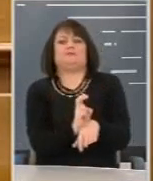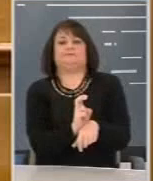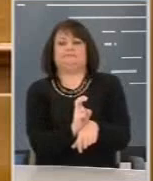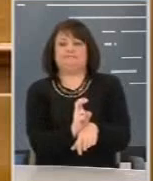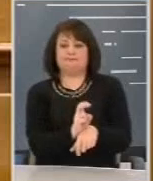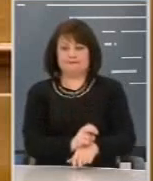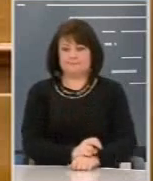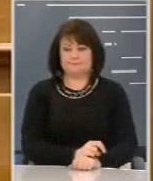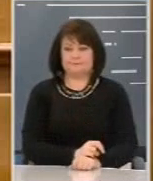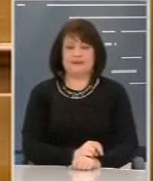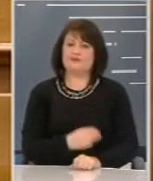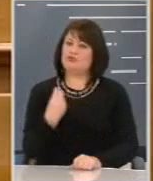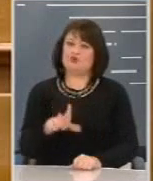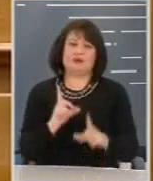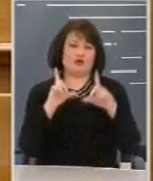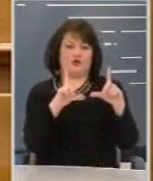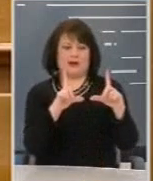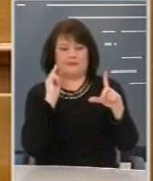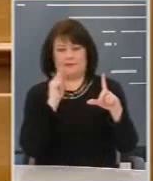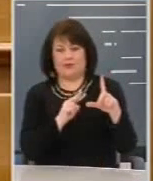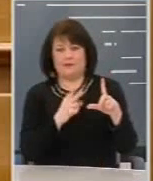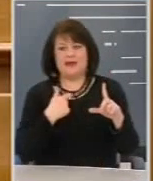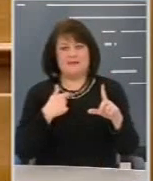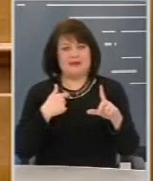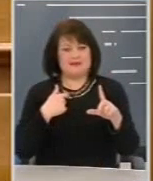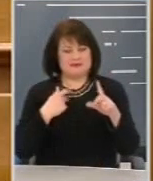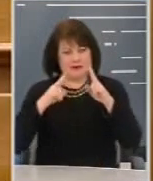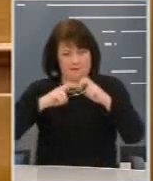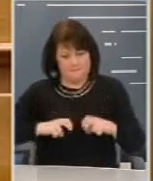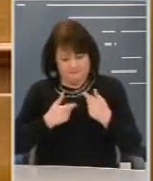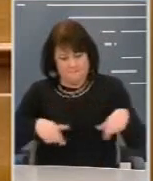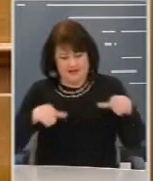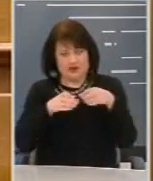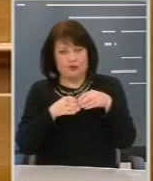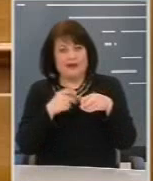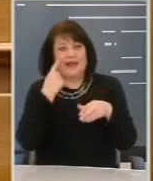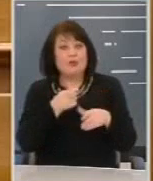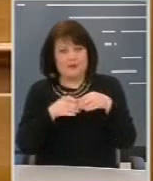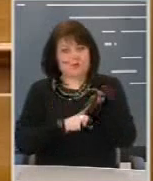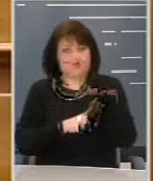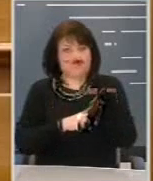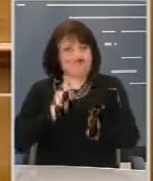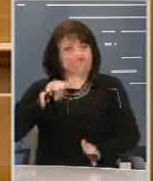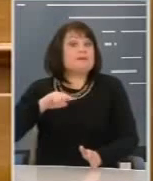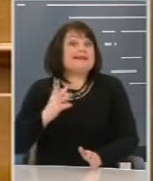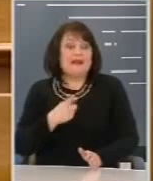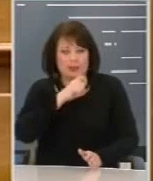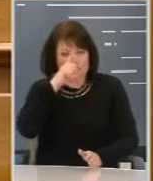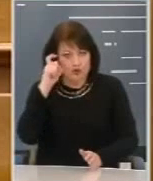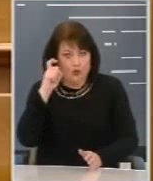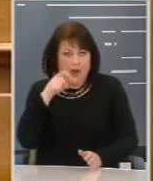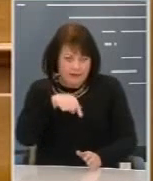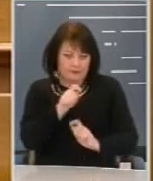Λοιπόν, αυτό είναι μια κακή εικόνα. Η εξεταστική μας συστήθη για να ελέγξει την νομιμότητα. Δύσκολο το